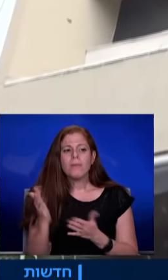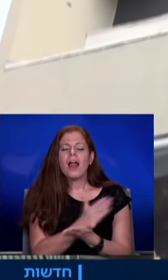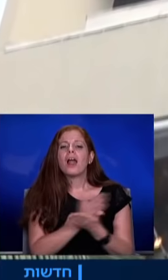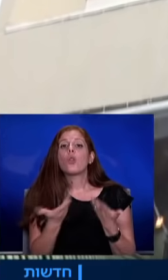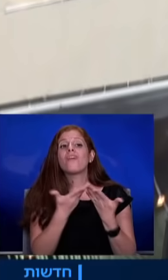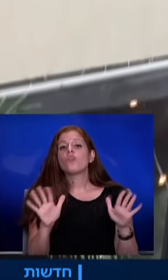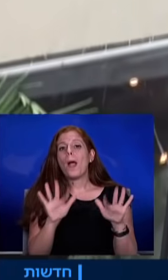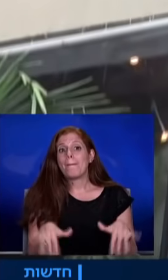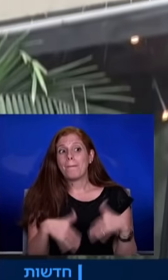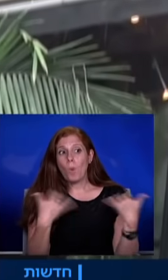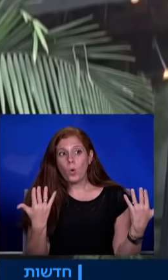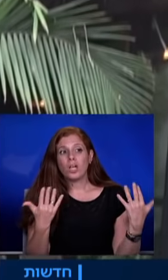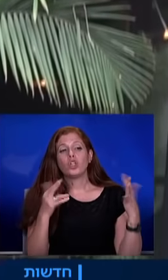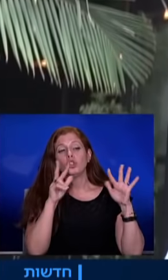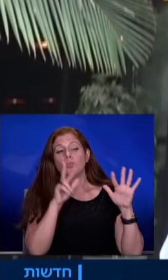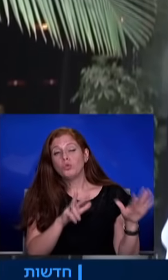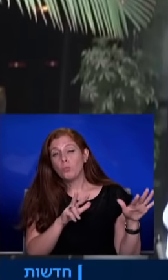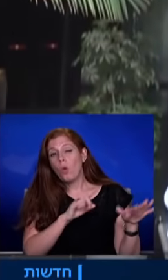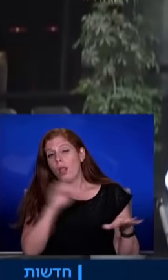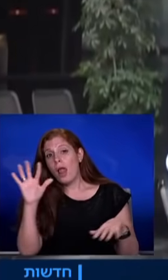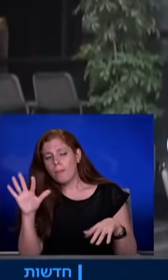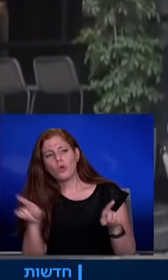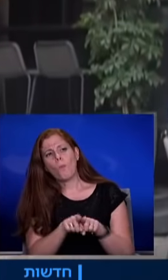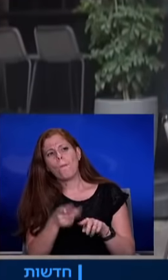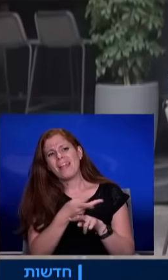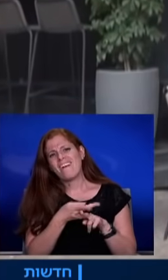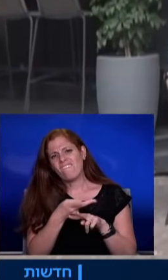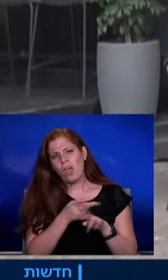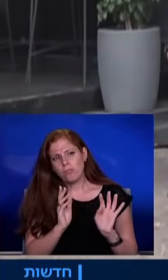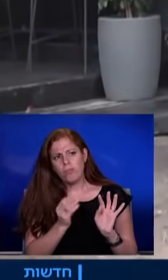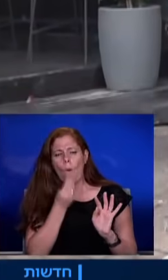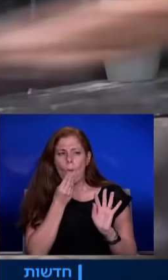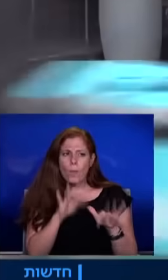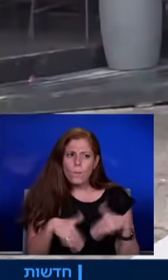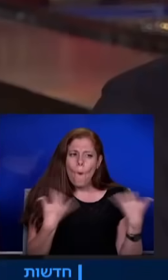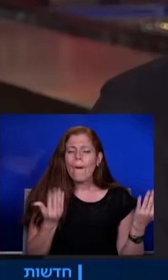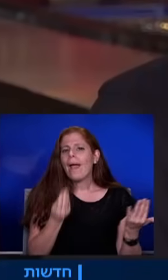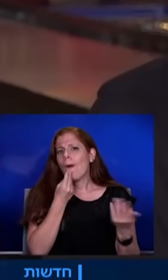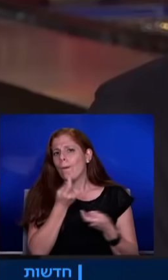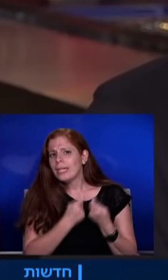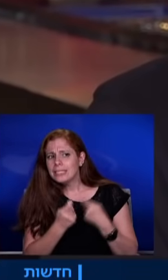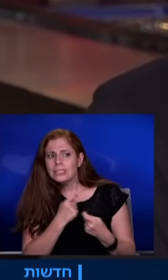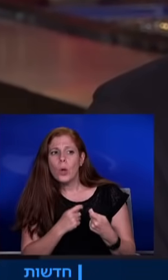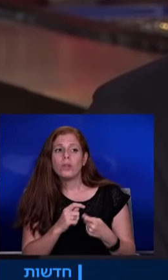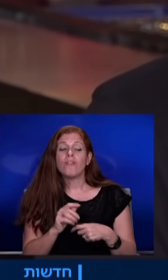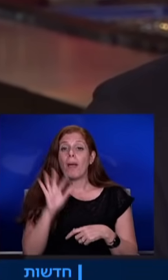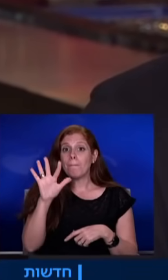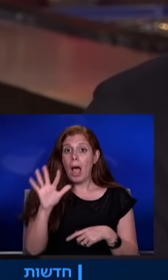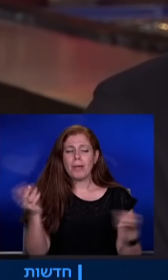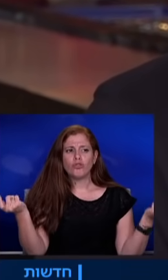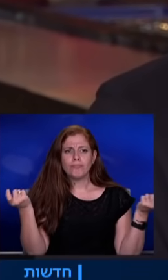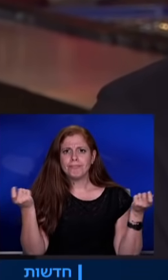בוקר. 8-5 אנחנו בית קפה, ארוחות בוקר, ארוחות עסקיות. ב-5 המקום